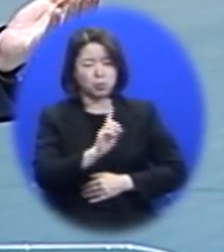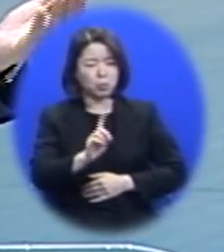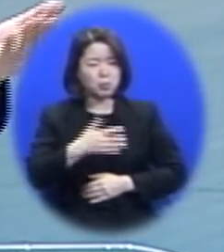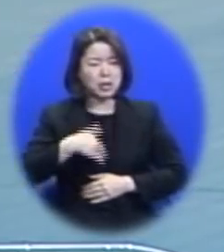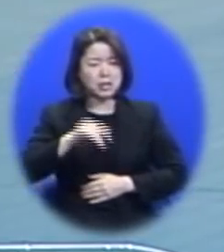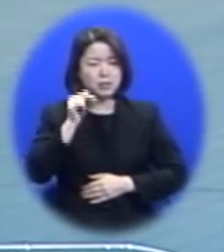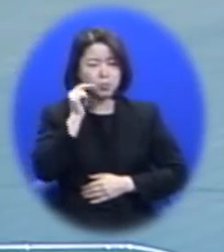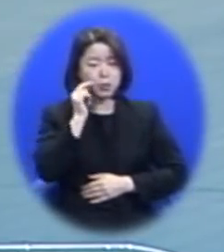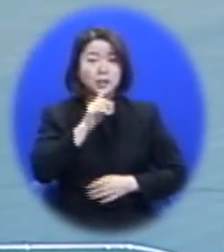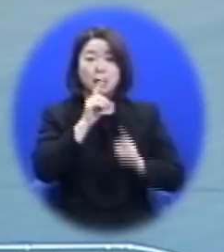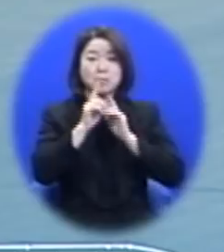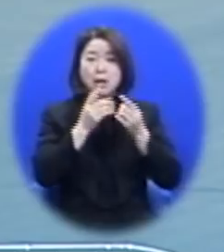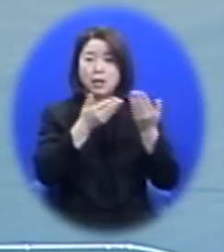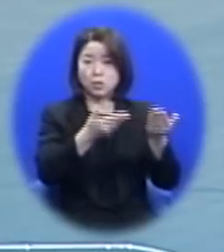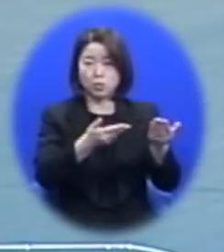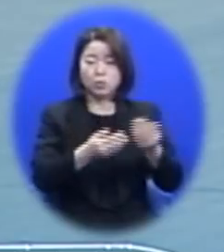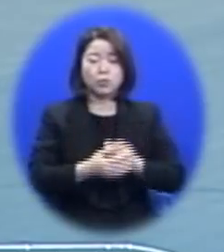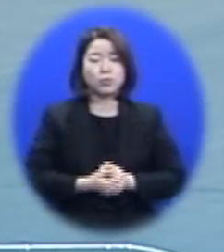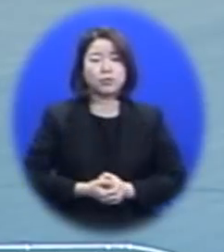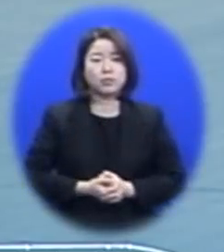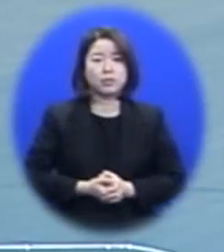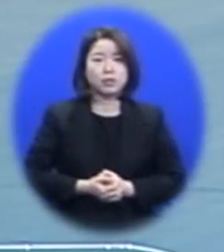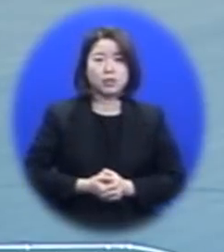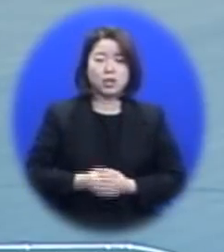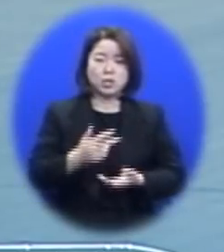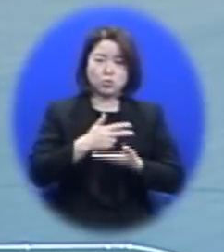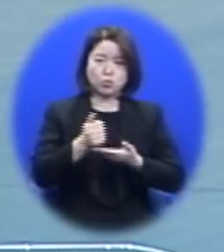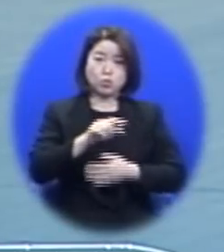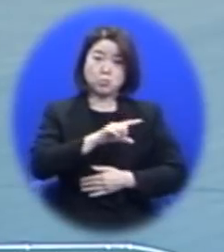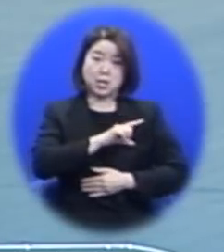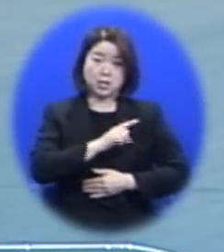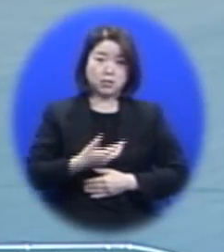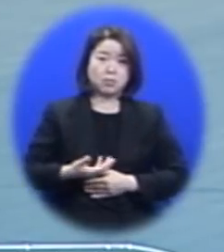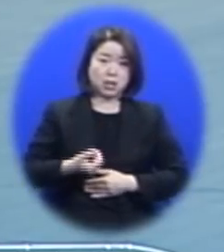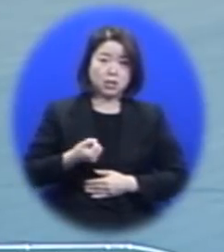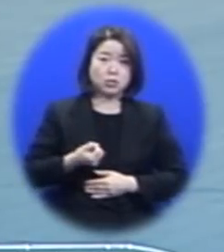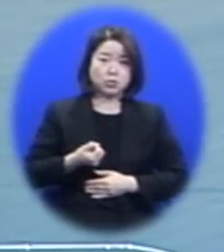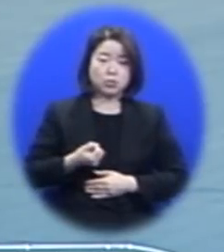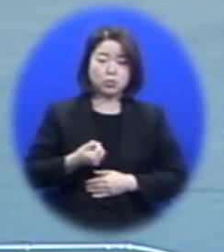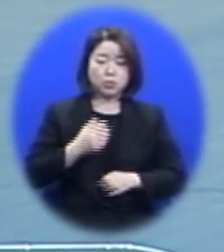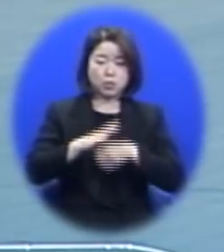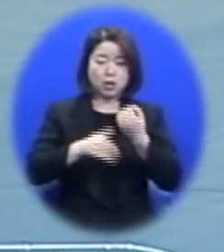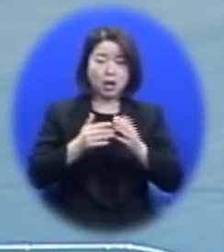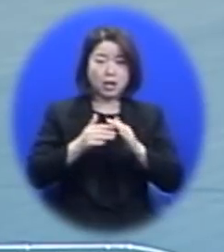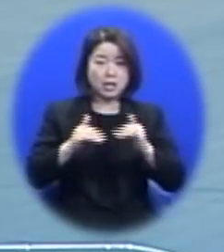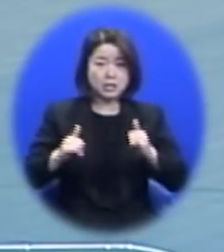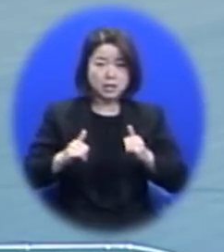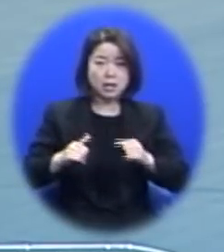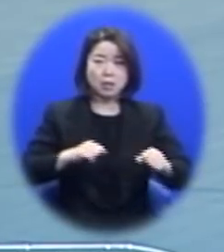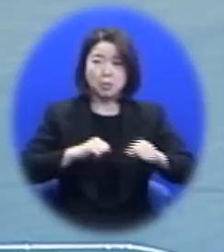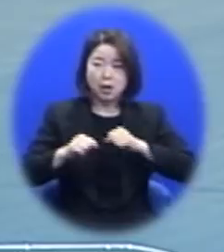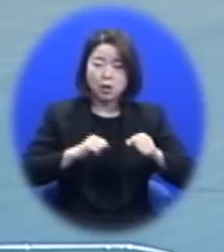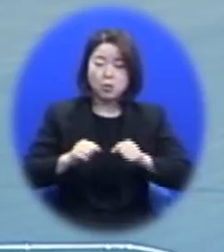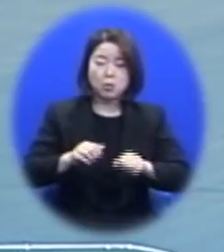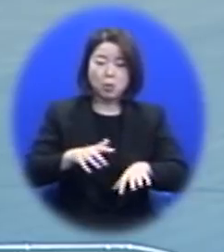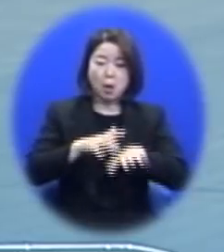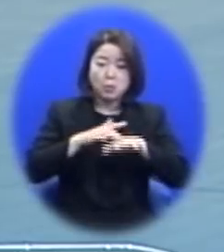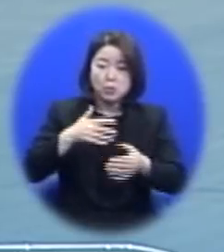하리라 그렇게 말씀하셨습니다. 아, 주의 이름으로 선지자 노릇도 하고 귀신도